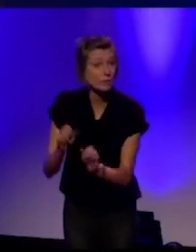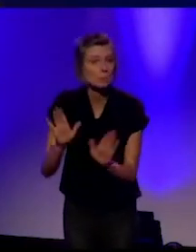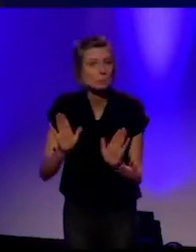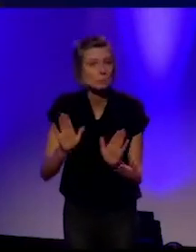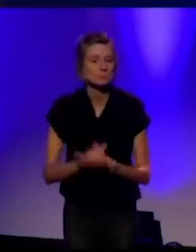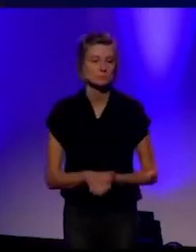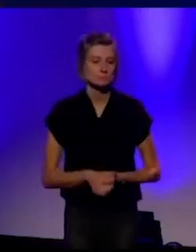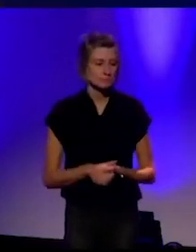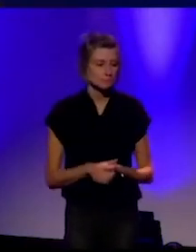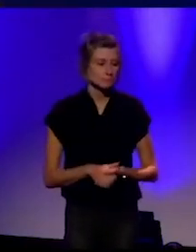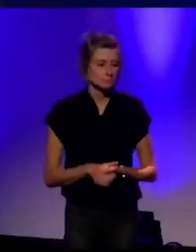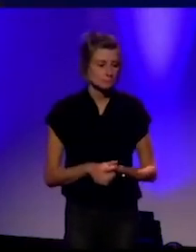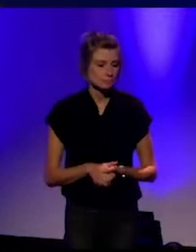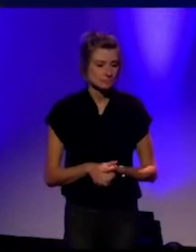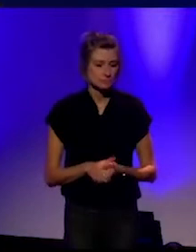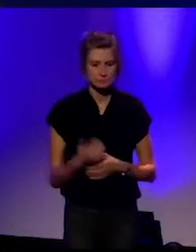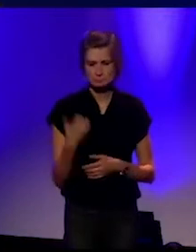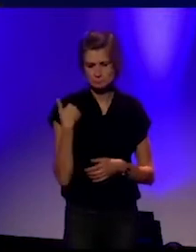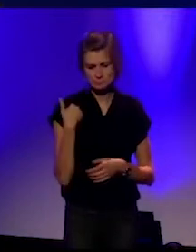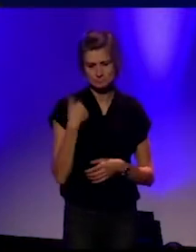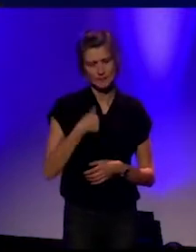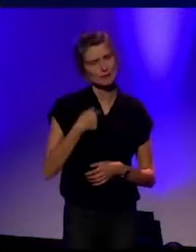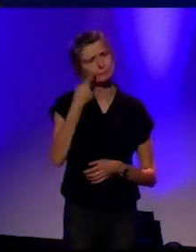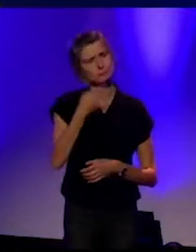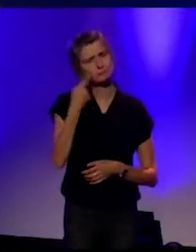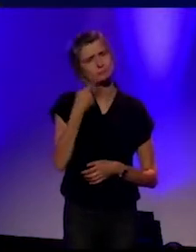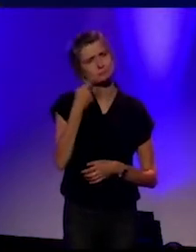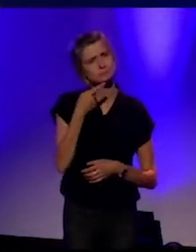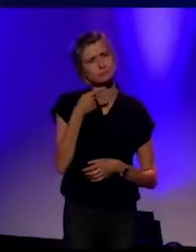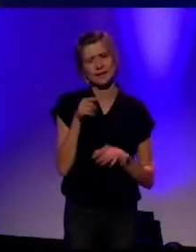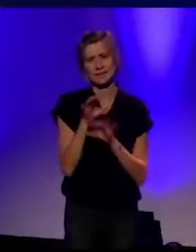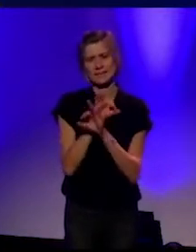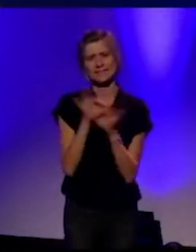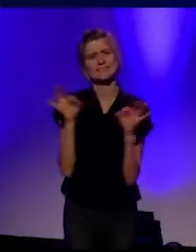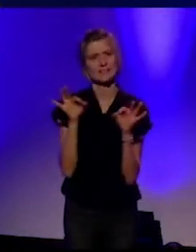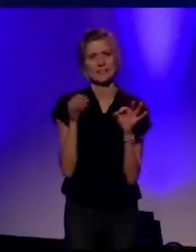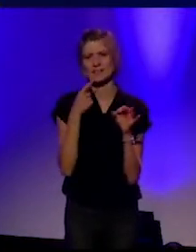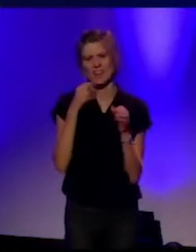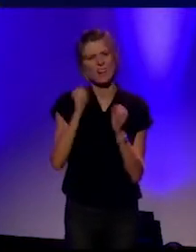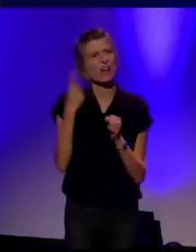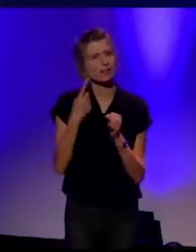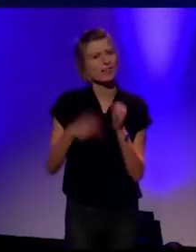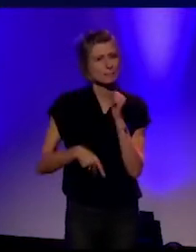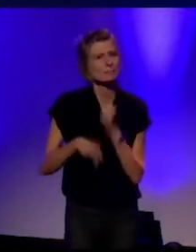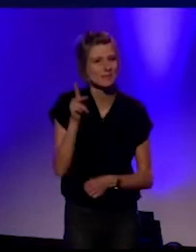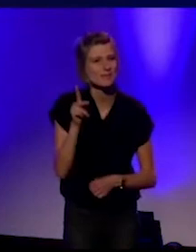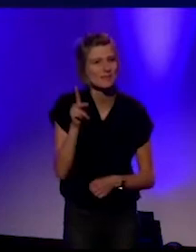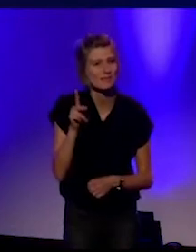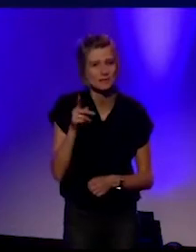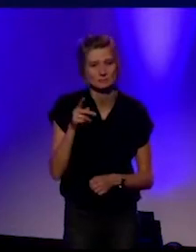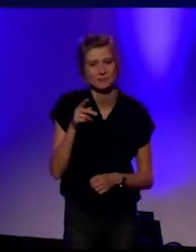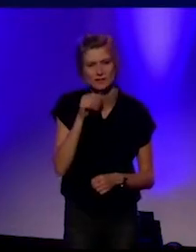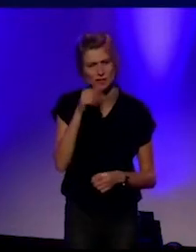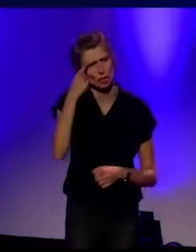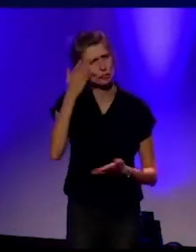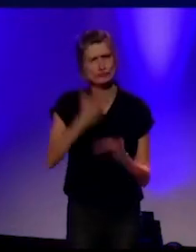En zo net tijdens het spreken, bij het uitspreken van dat zinnetje plus et en vous, en plus et en nous, ik weet niet of ik